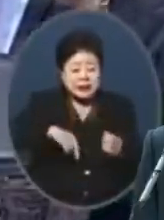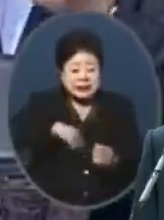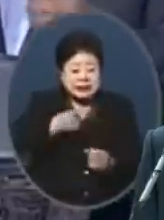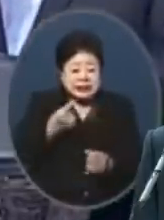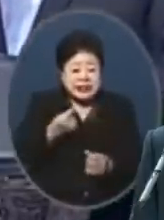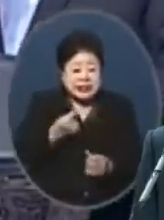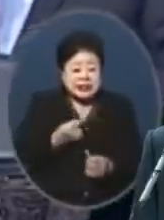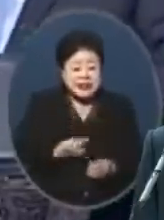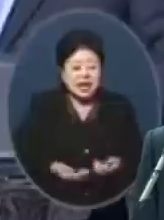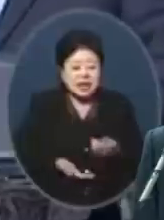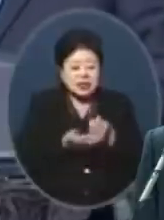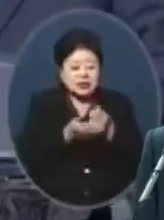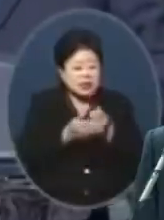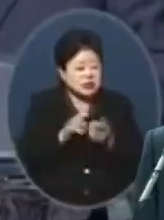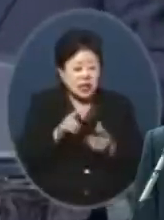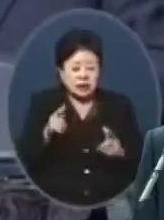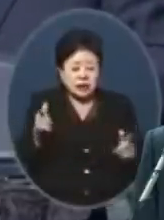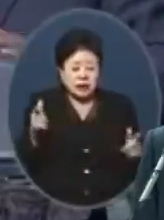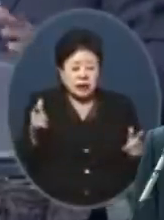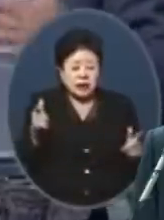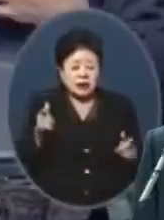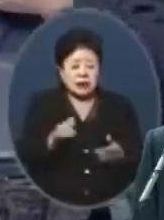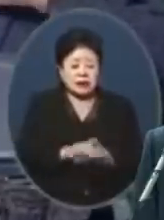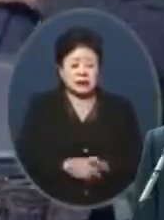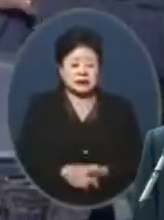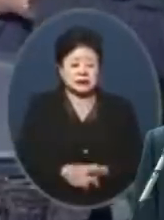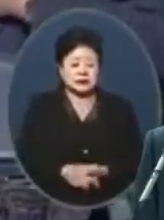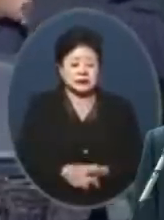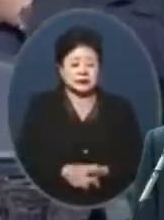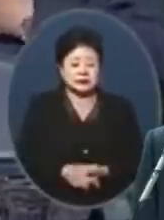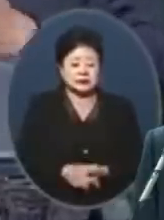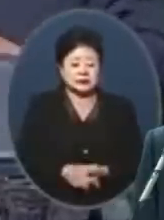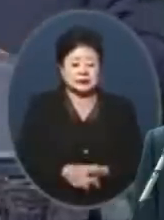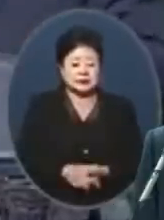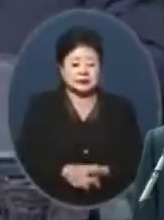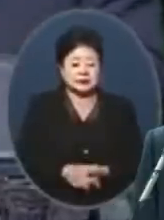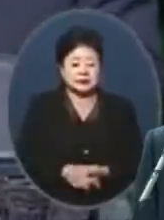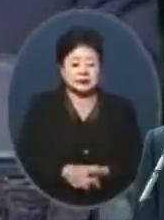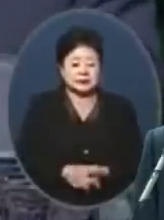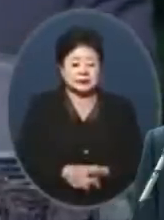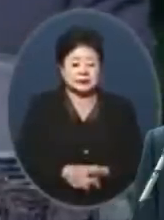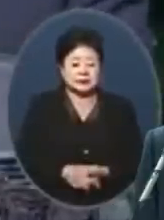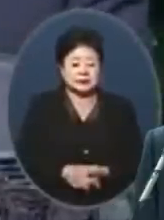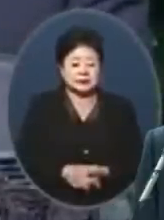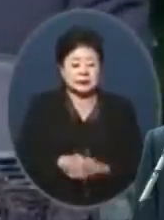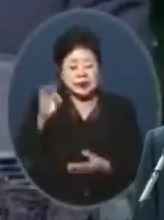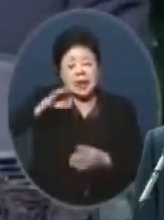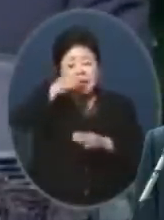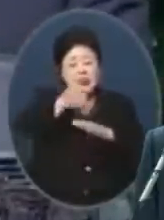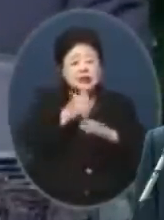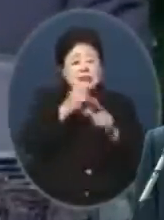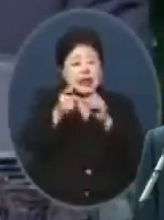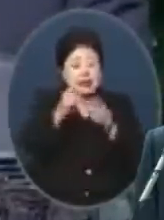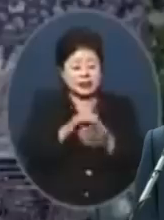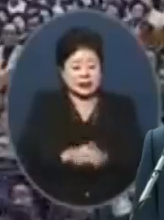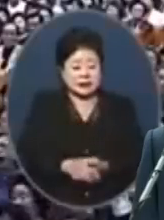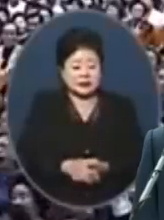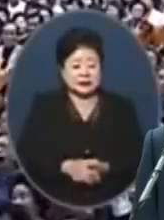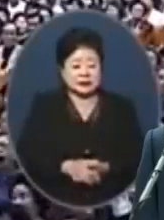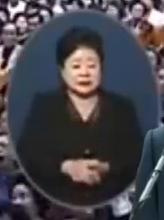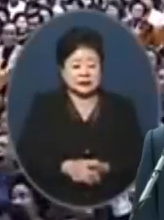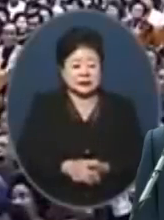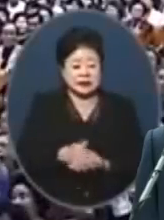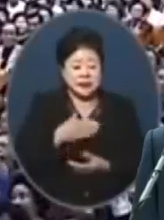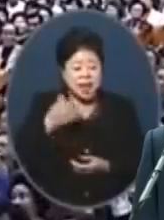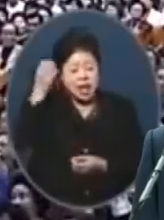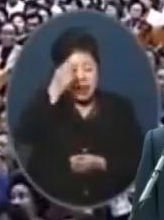자기가 자기를 격려하지 않습니다. So many people do not encourage themselves. 다윗은 말하기를